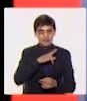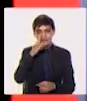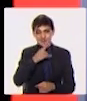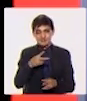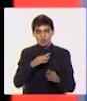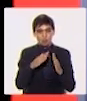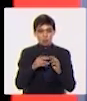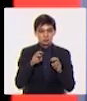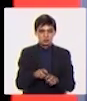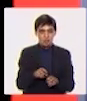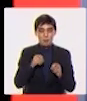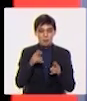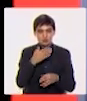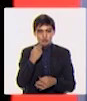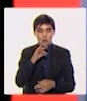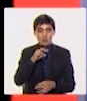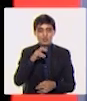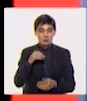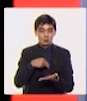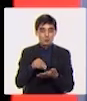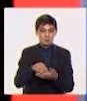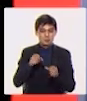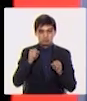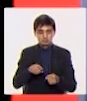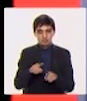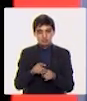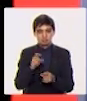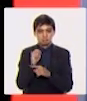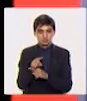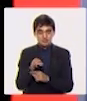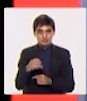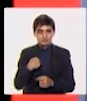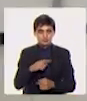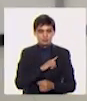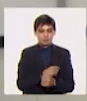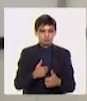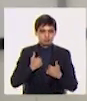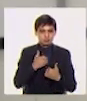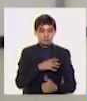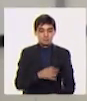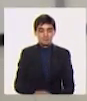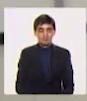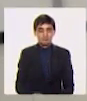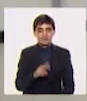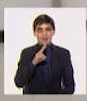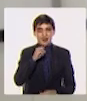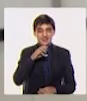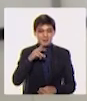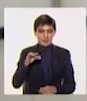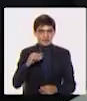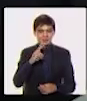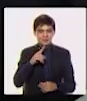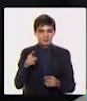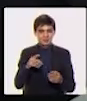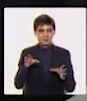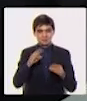үйден шықпай қауіпсіз онлайн зат сатып алуға мүмкіндік беру үшін бар күш жігерімізді салдық. Каспи Кизет серіктестерінің